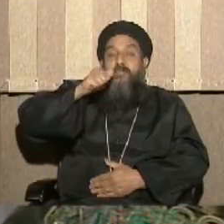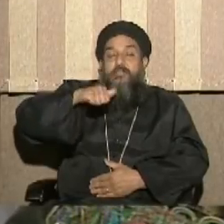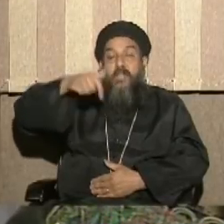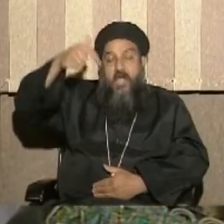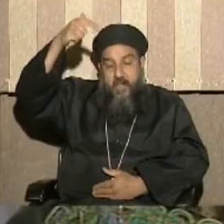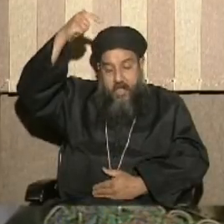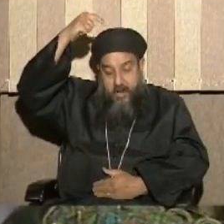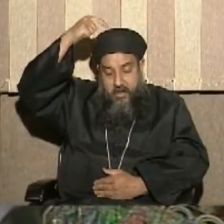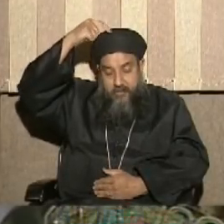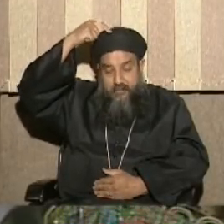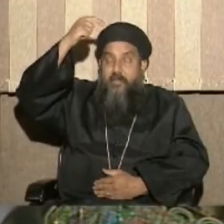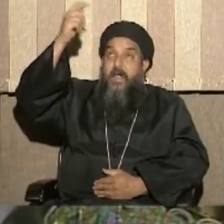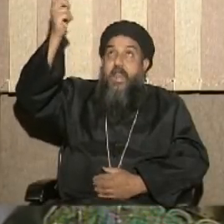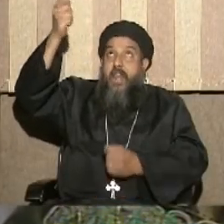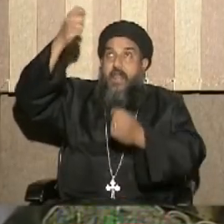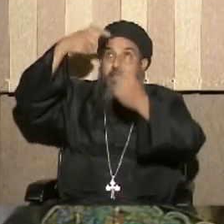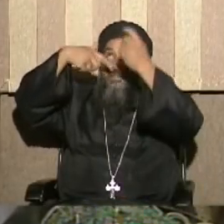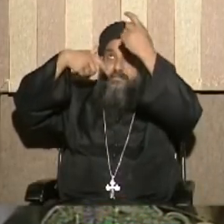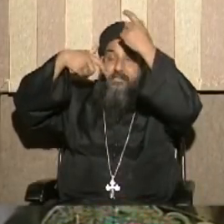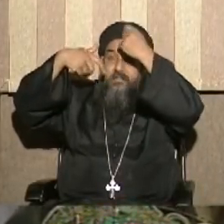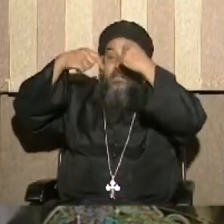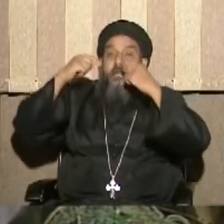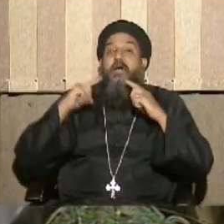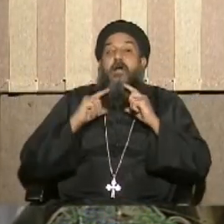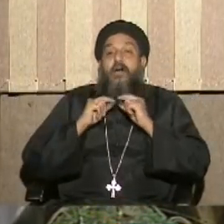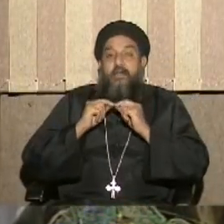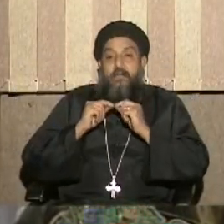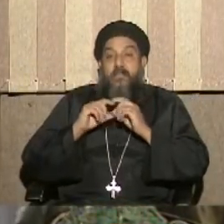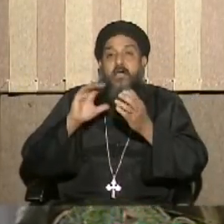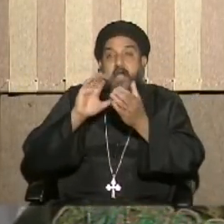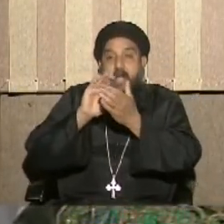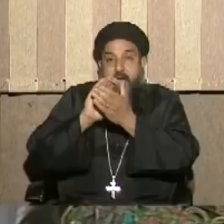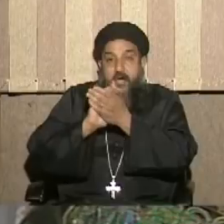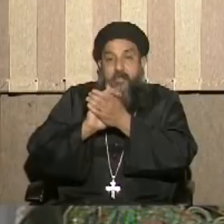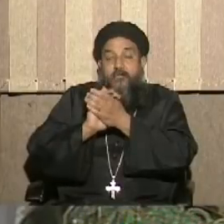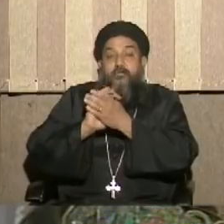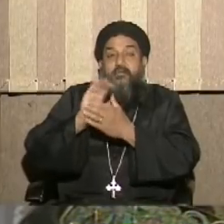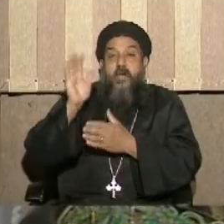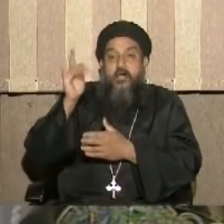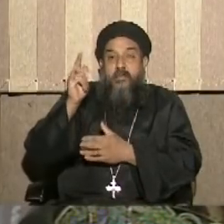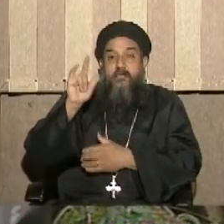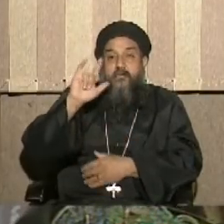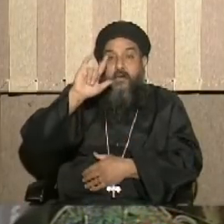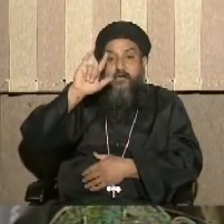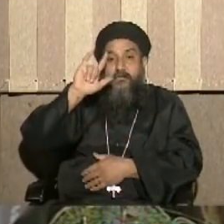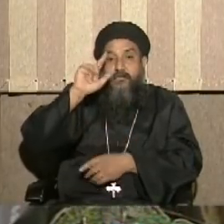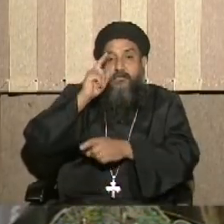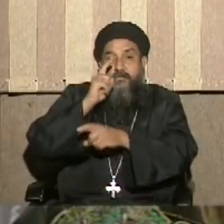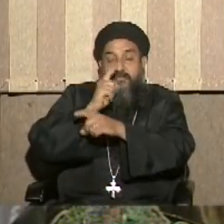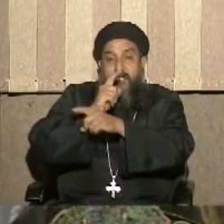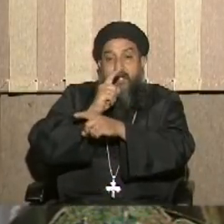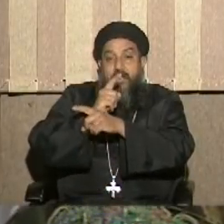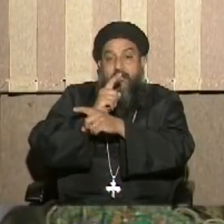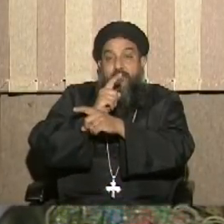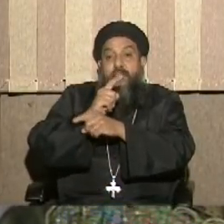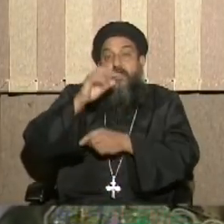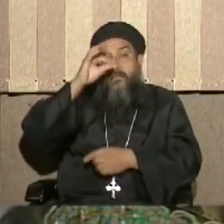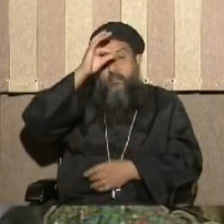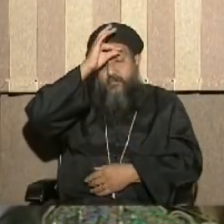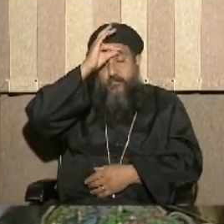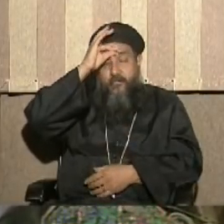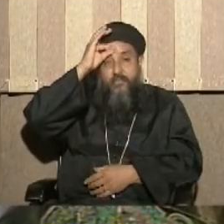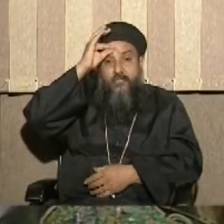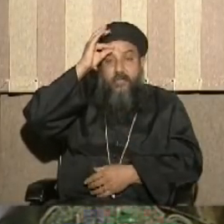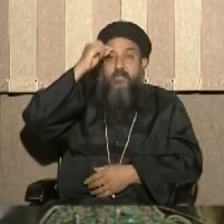الكائن على الرأس الذي ينزل على لحية هارون النازلة على جيب قميصه،